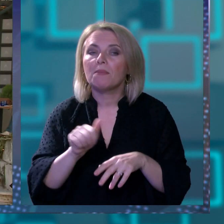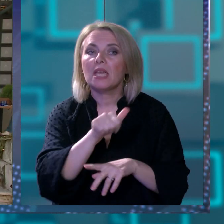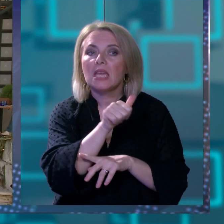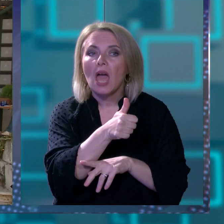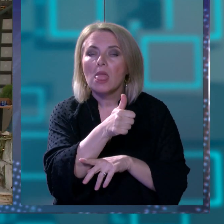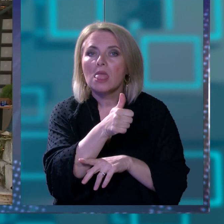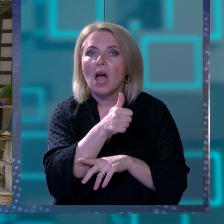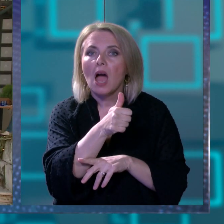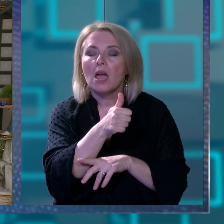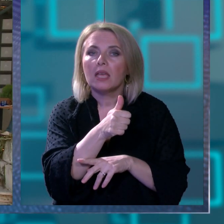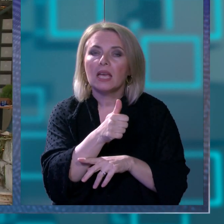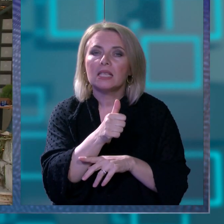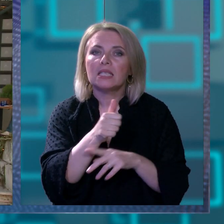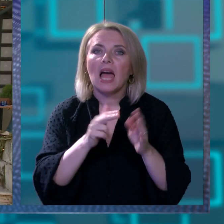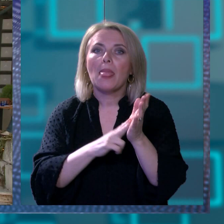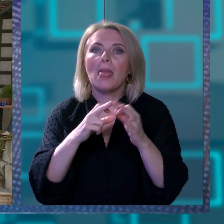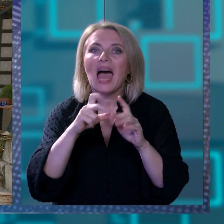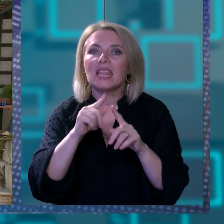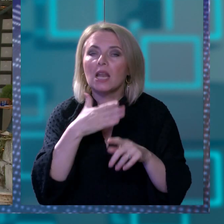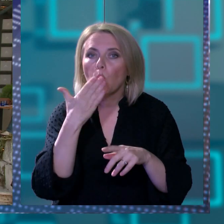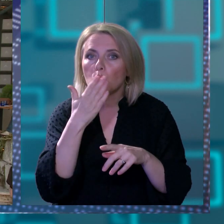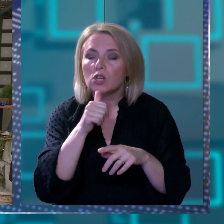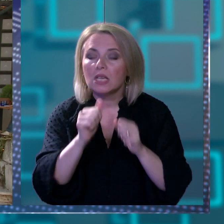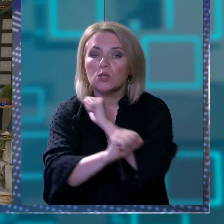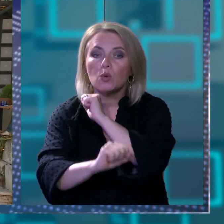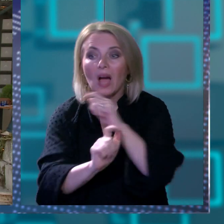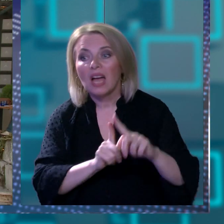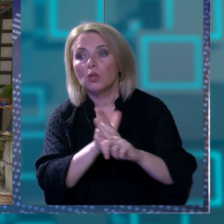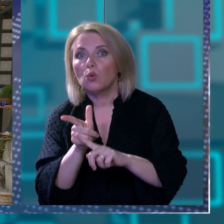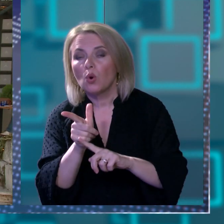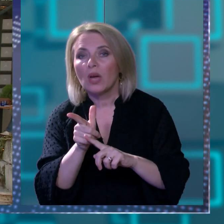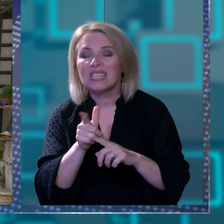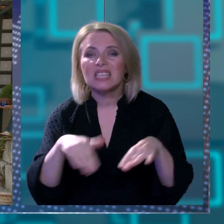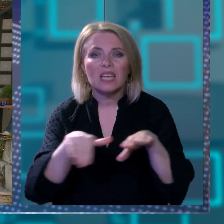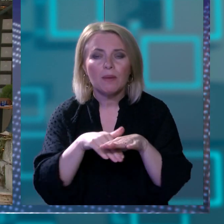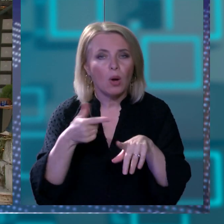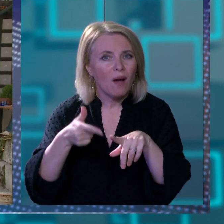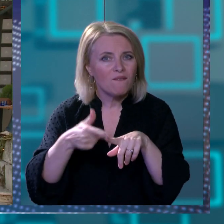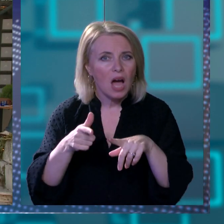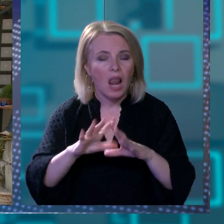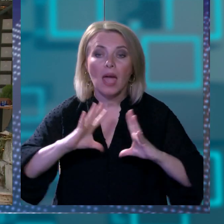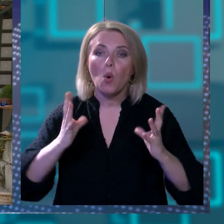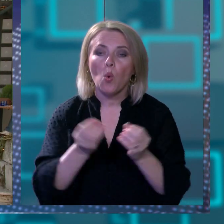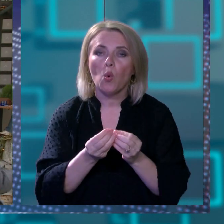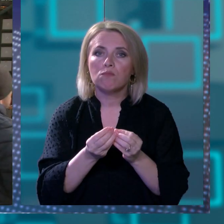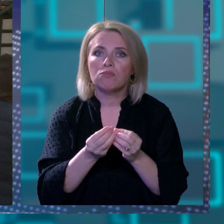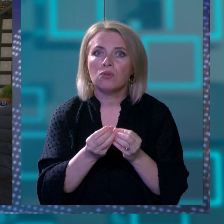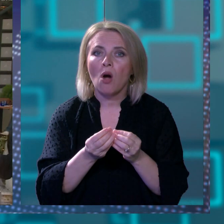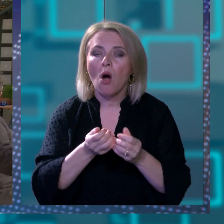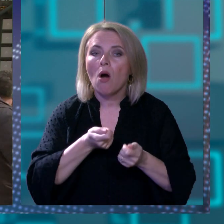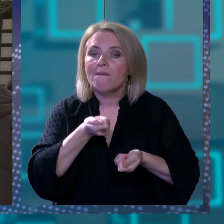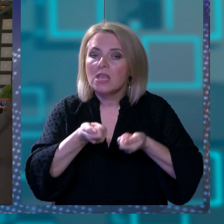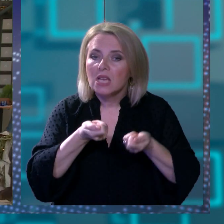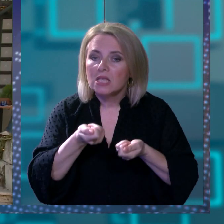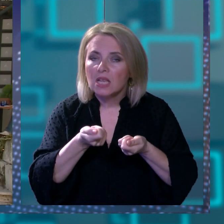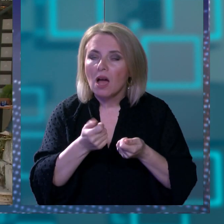za nadarene učenike i studente, druga je za deficitarna zanimanja. Ukupno